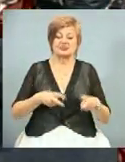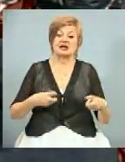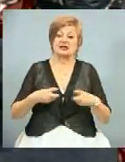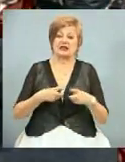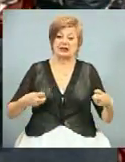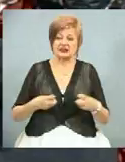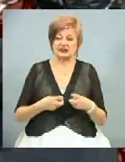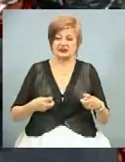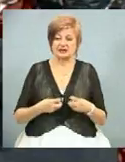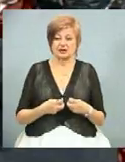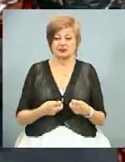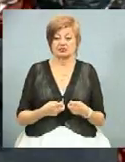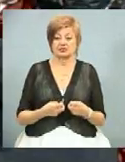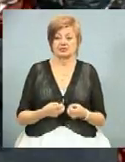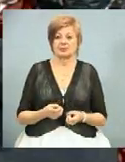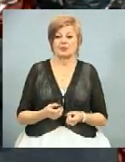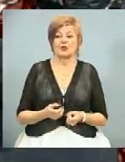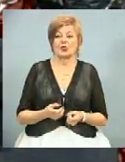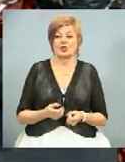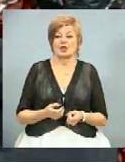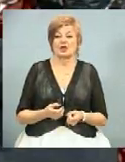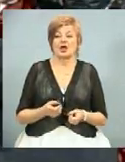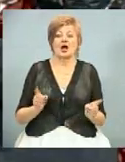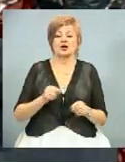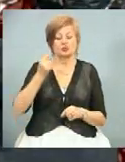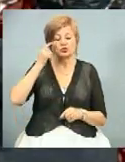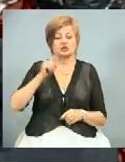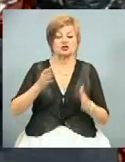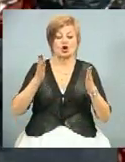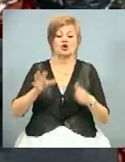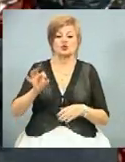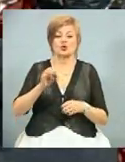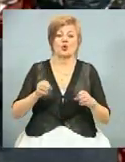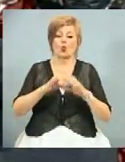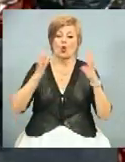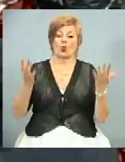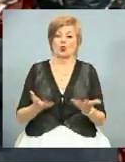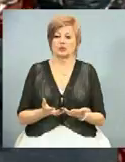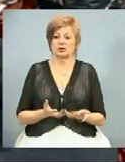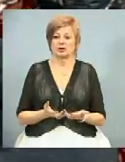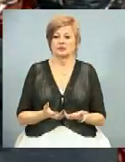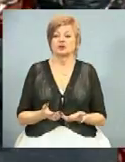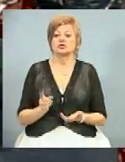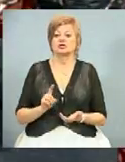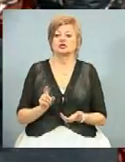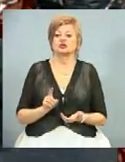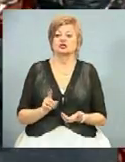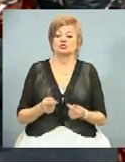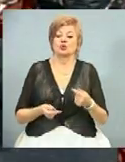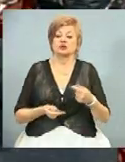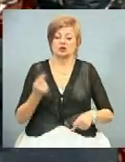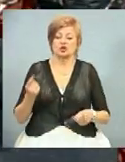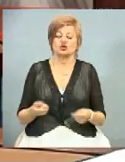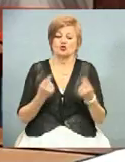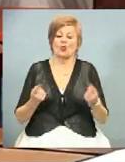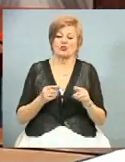да? Такої гумової такої речовини. Що тобі ще відомо про кульки? Повітряні кулі. А повітряні кулі чим відрізняються від таких